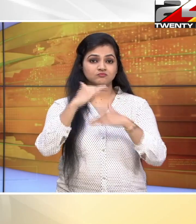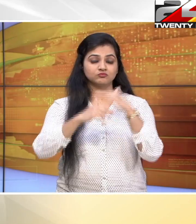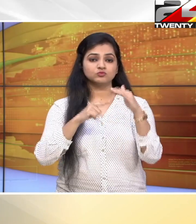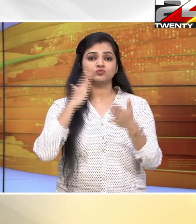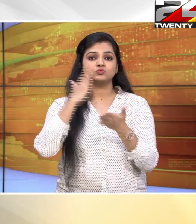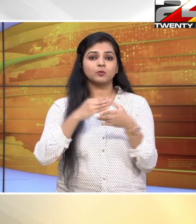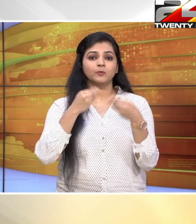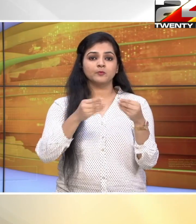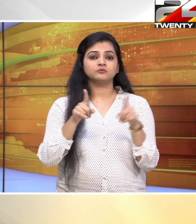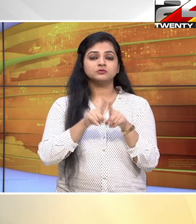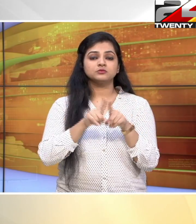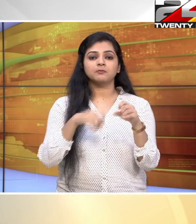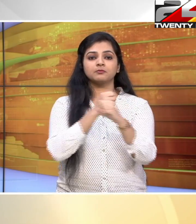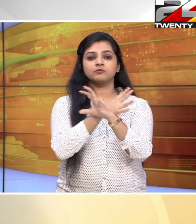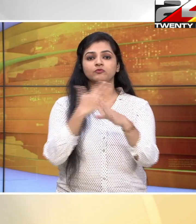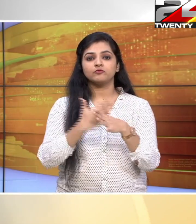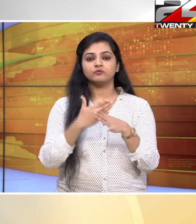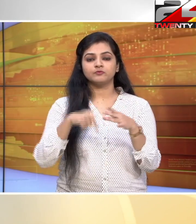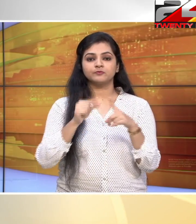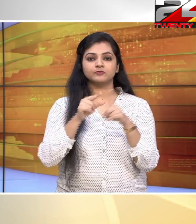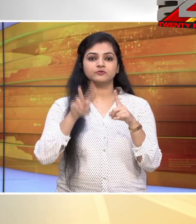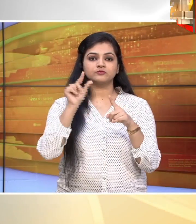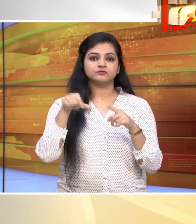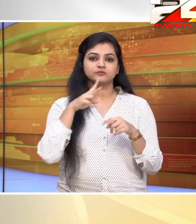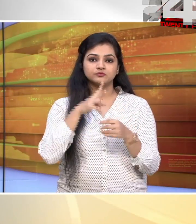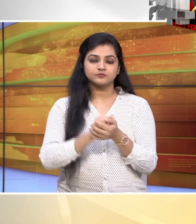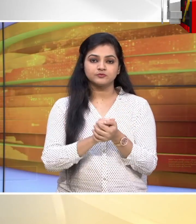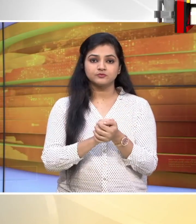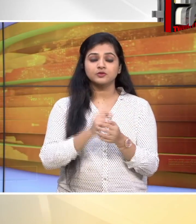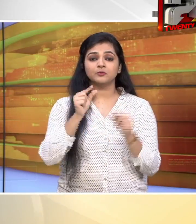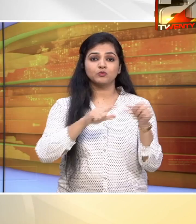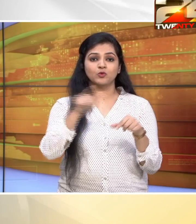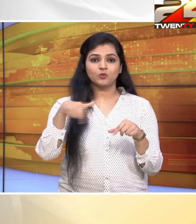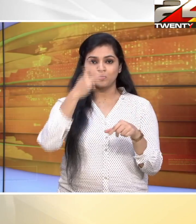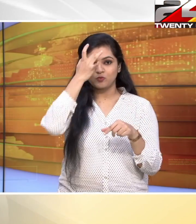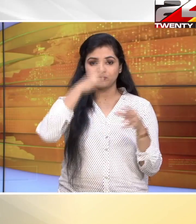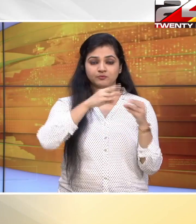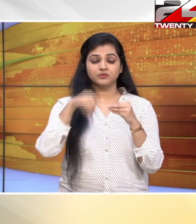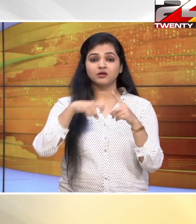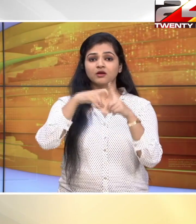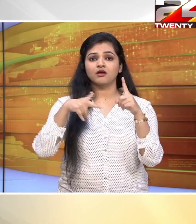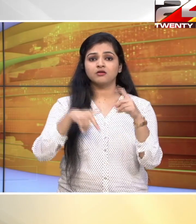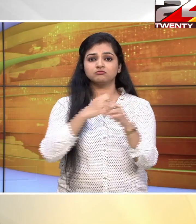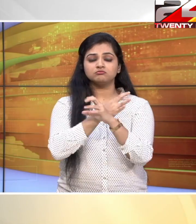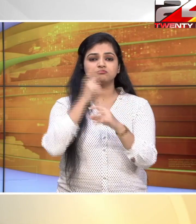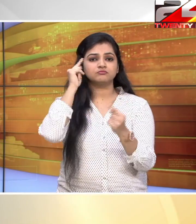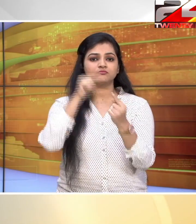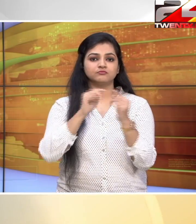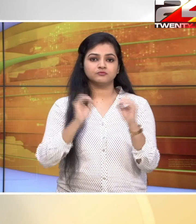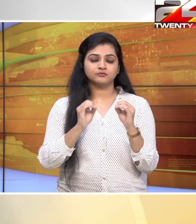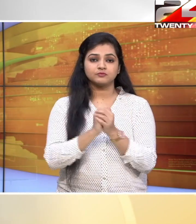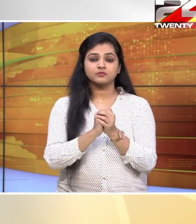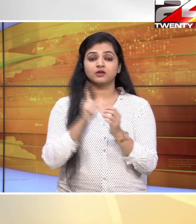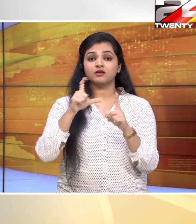സ്തംഭിപ്പിക്കുന്നവരുടെ മെഗാഫോണായി മാധ്യമങ്ങൾ മാറിയെന്ന് പിണറായി വിജയൻ പറഞ്ഞു. ജനകീയ പ്രശ്നങ്ങൾ ഏറ്റെടുക്കുന്നതിൽ കേരളത്തിലെ മാധ്യമങ്ങൾക്ക് താൽപര്യമില്ല.